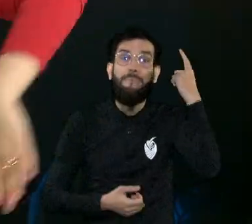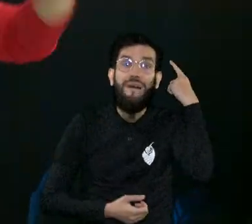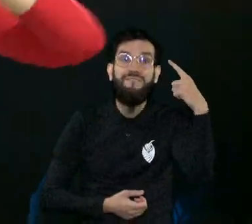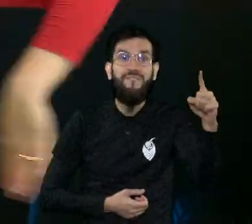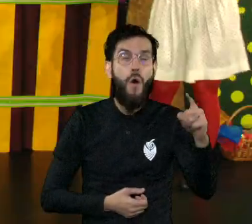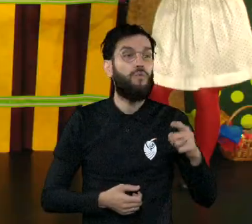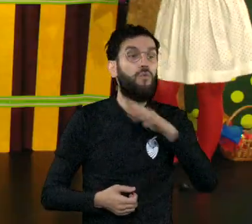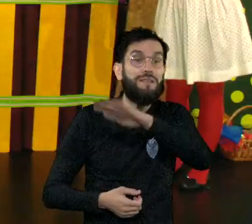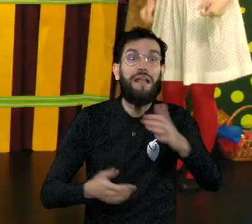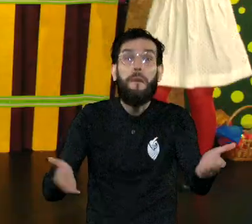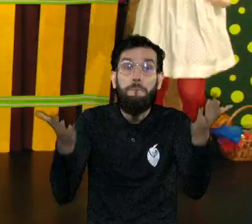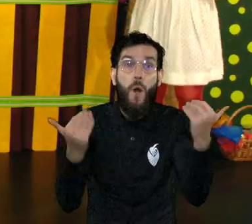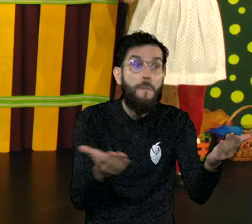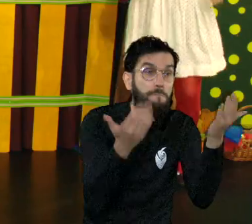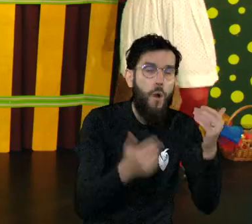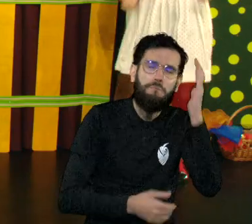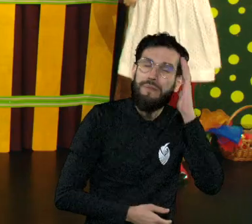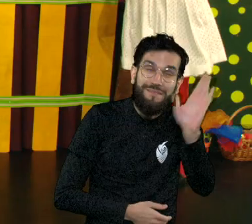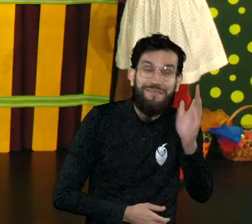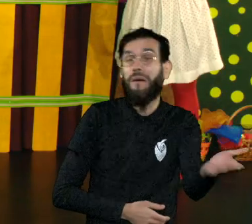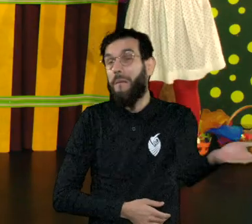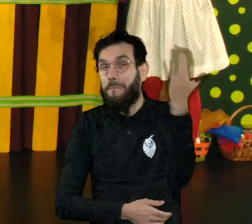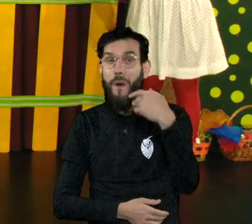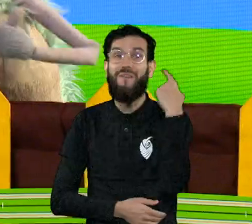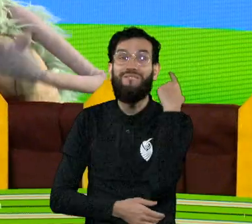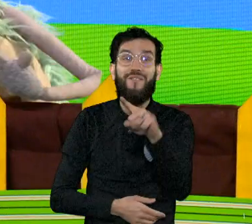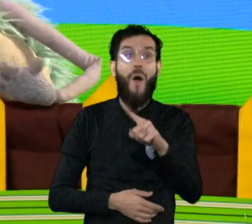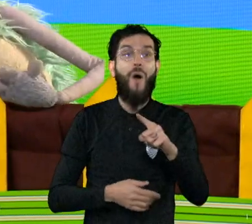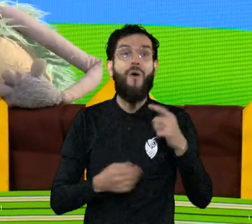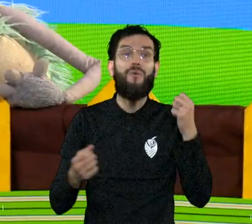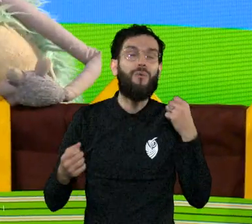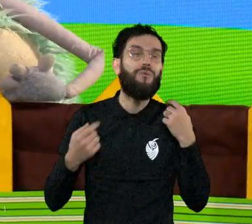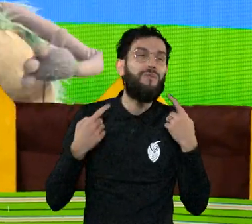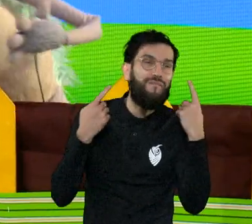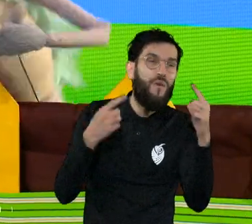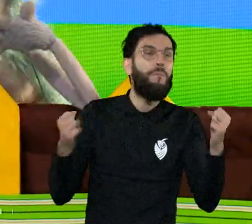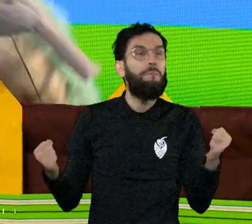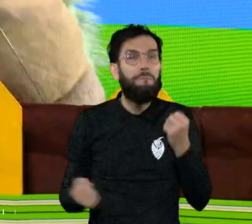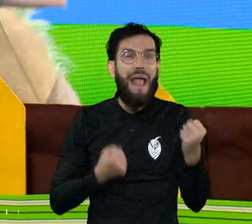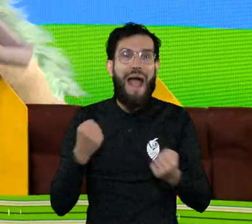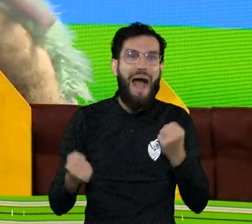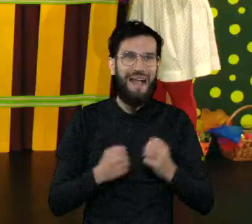Vstávaj, deti, poďte von, pobehať si na náš dvor.